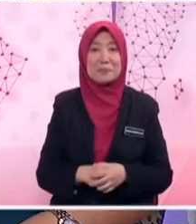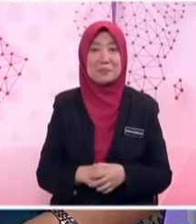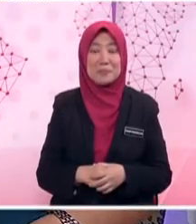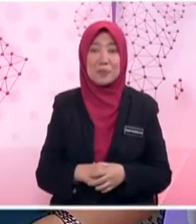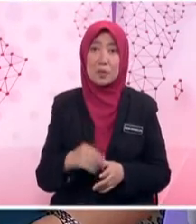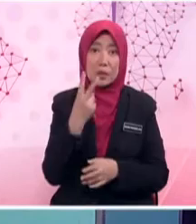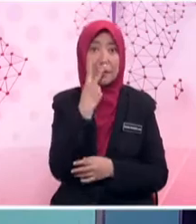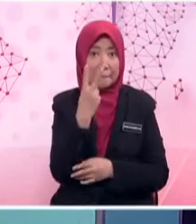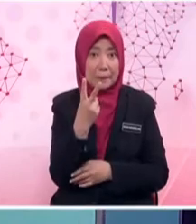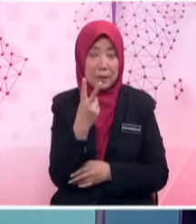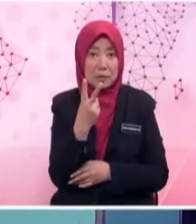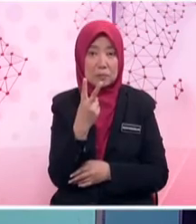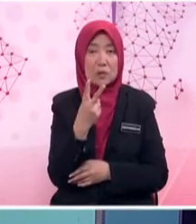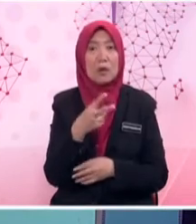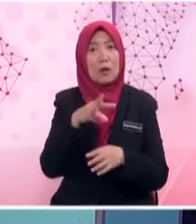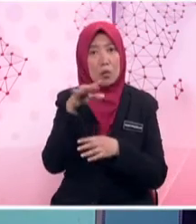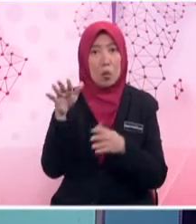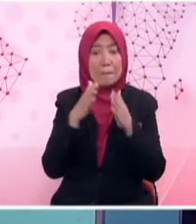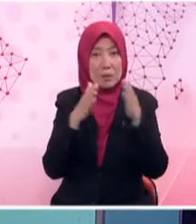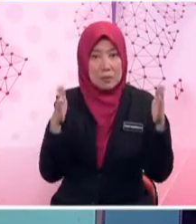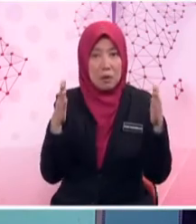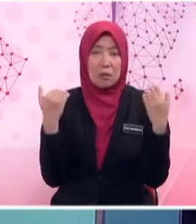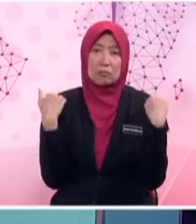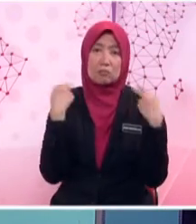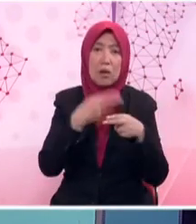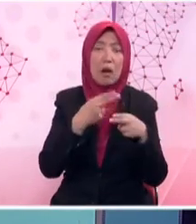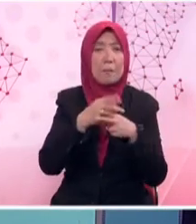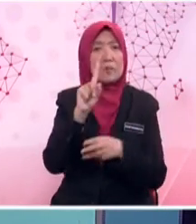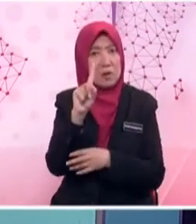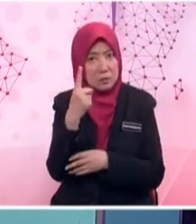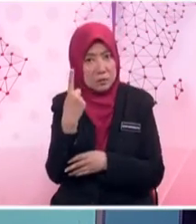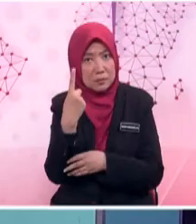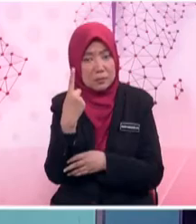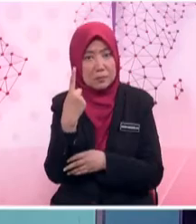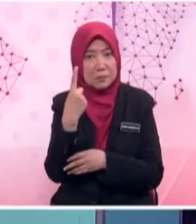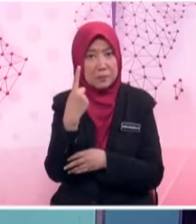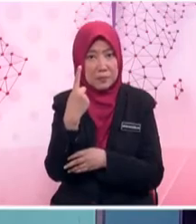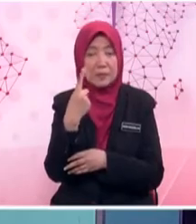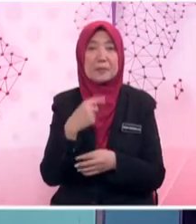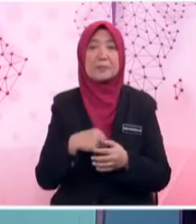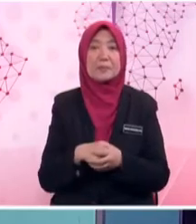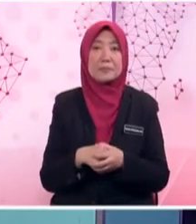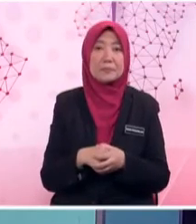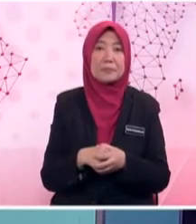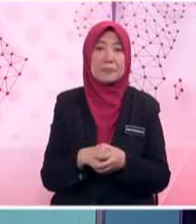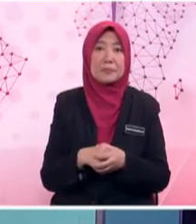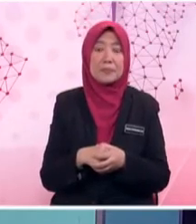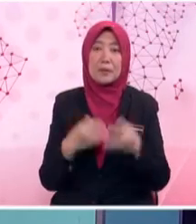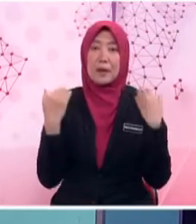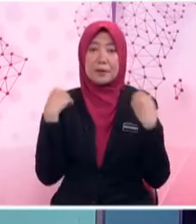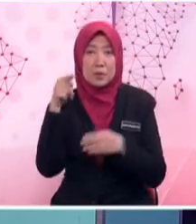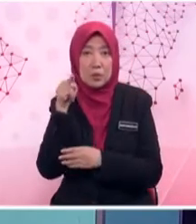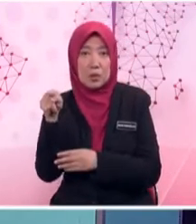nampak di sini huruf besar hanya ada nama saja cikgu, Cham Jiali. Betul. Jadi saya keluarkan ini dulu ya cikgu. Dan ada nokta di